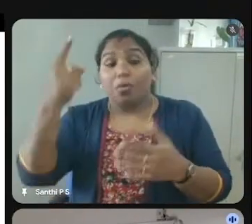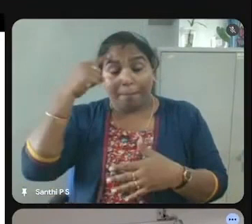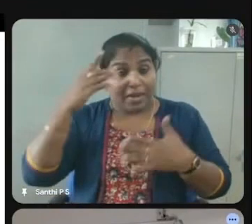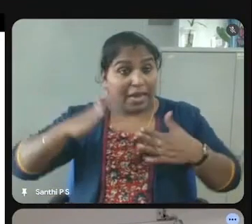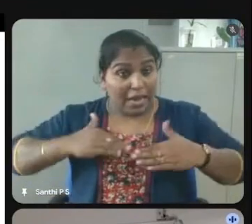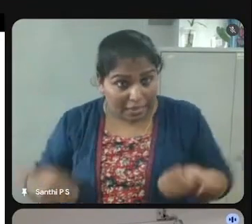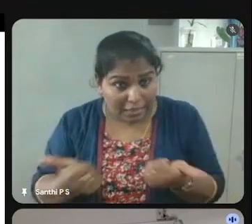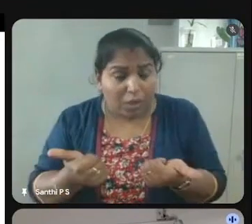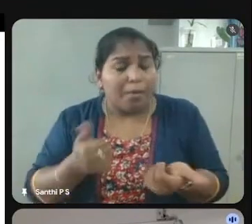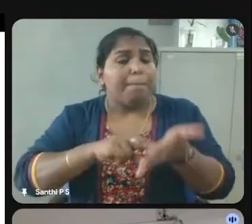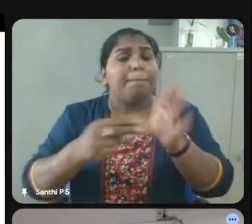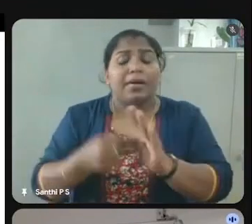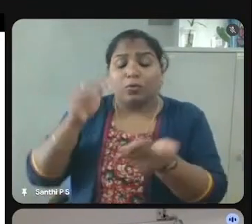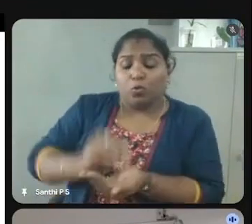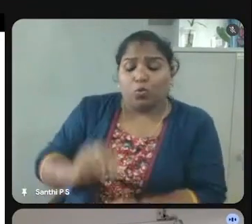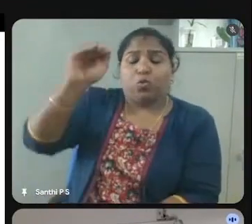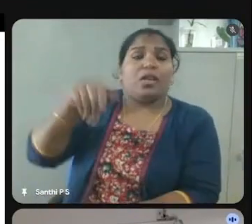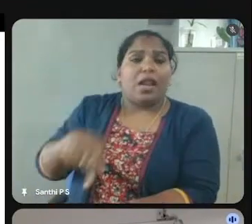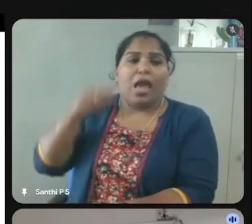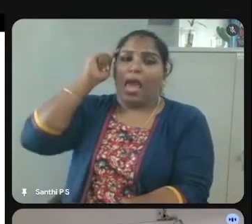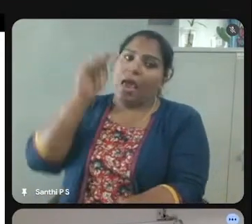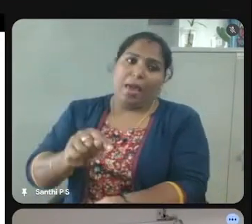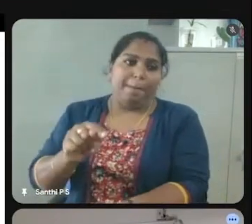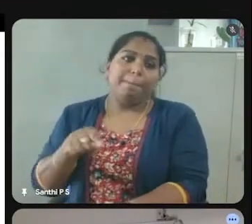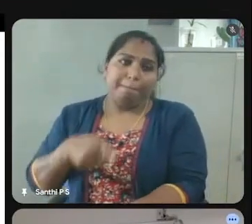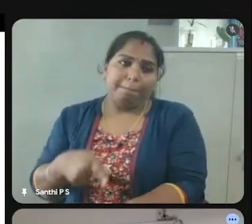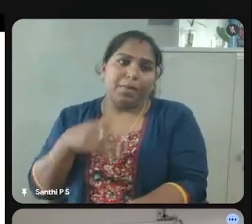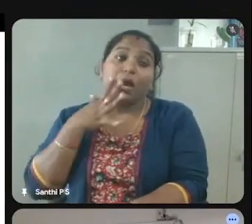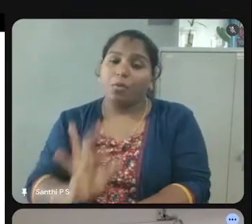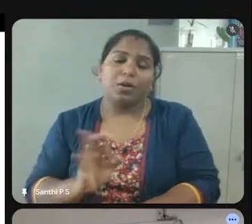കുഞ്ഞിന് വേണ്ടി നമ്മൾ ചെയ്യേണ്ട പ്രധാനപ്പെട്ട കാര്യമാണ്.